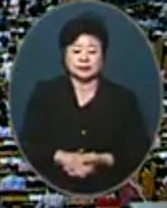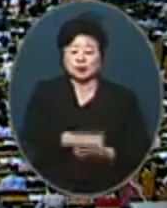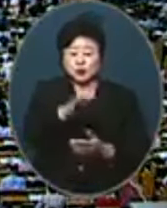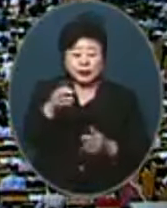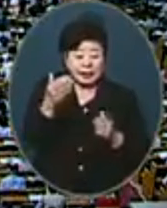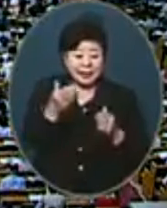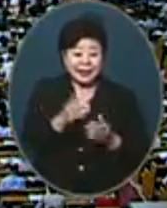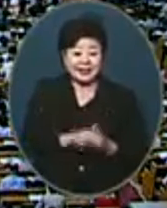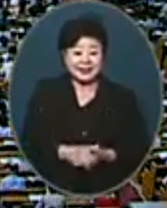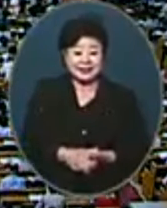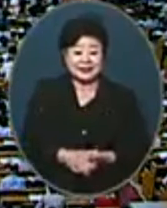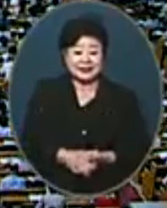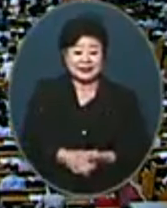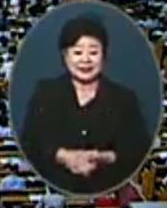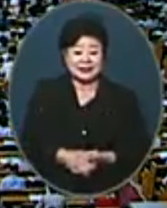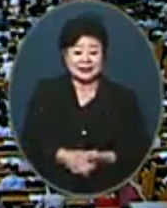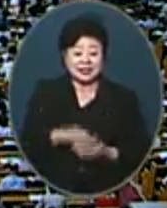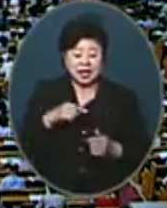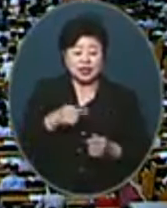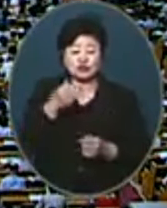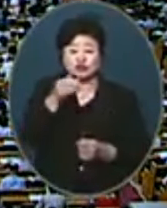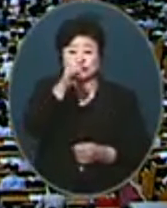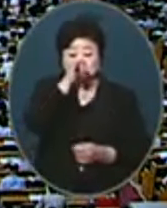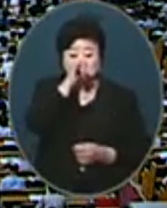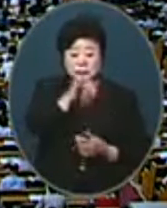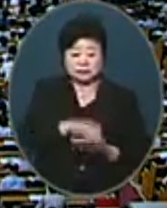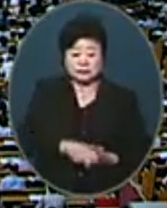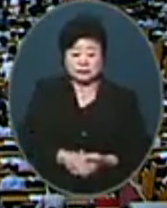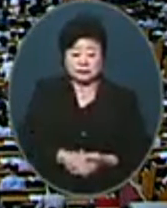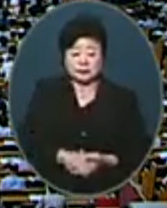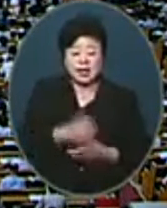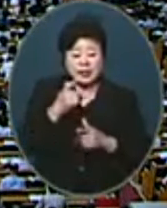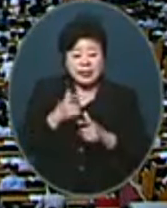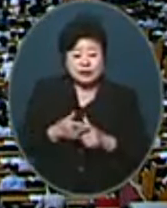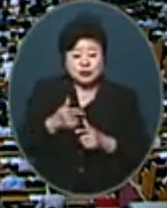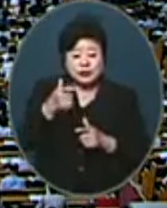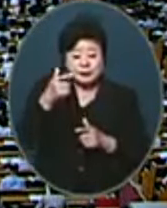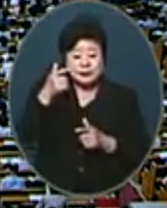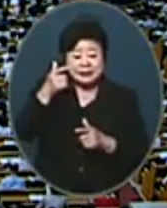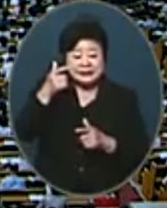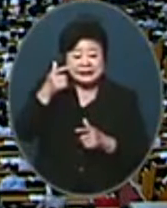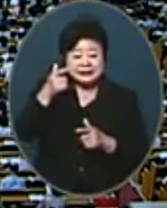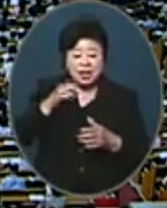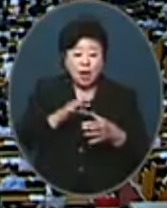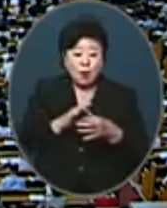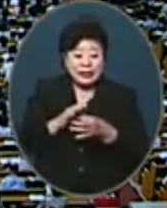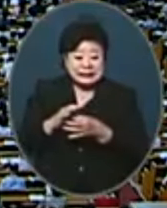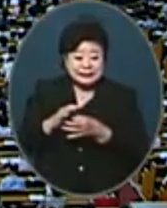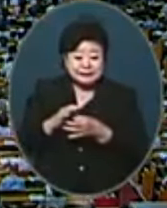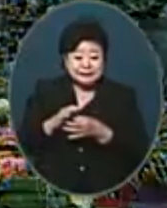우리에게 교훈하고 계십니다. 예수님의 관심은